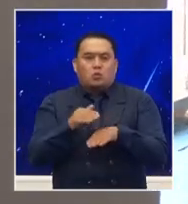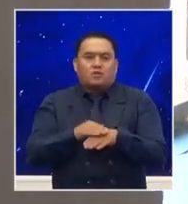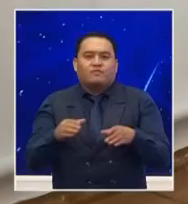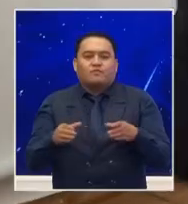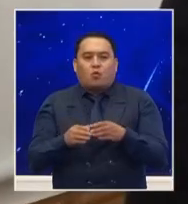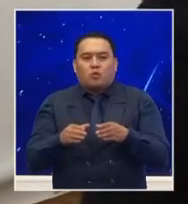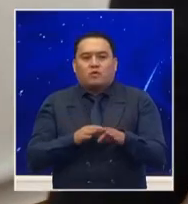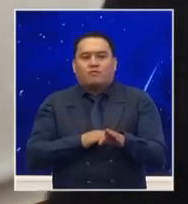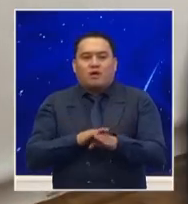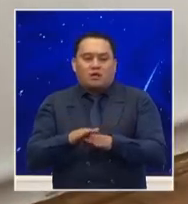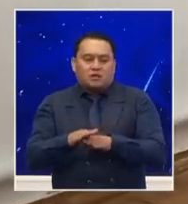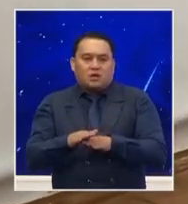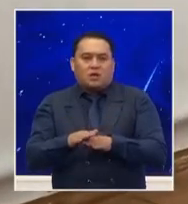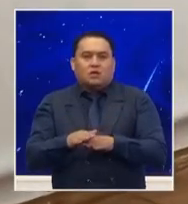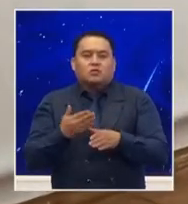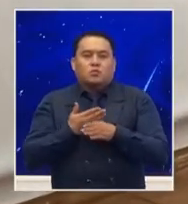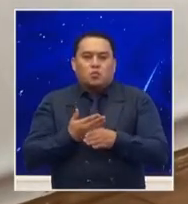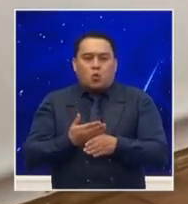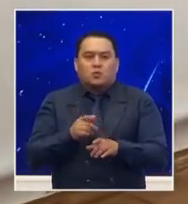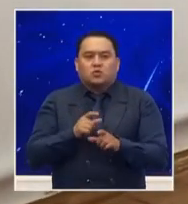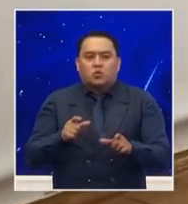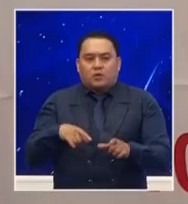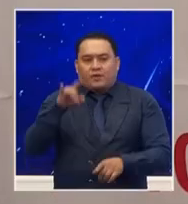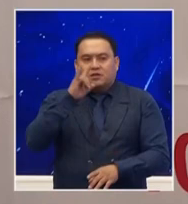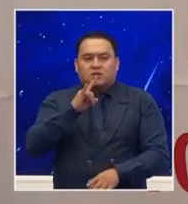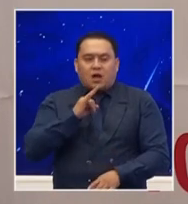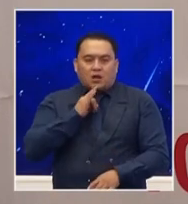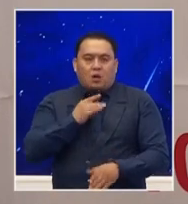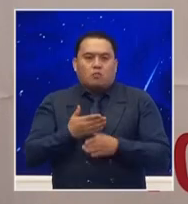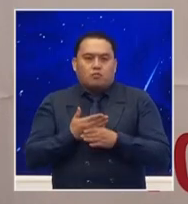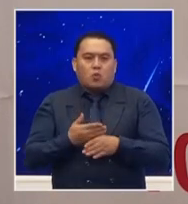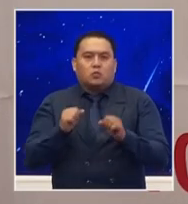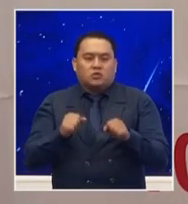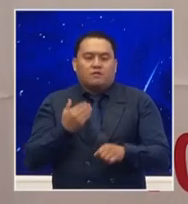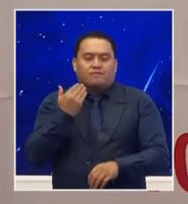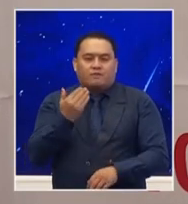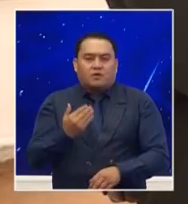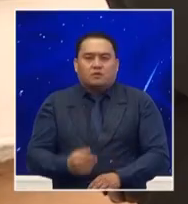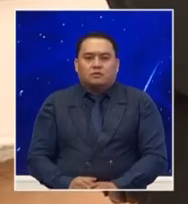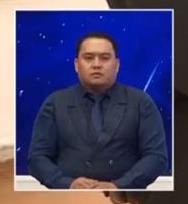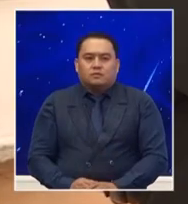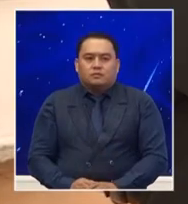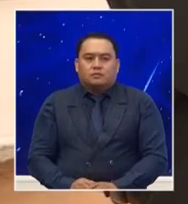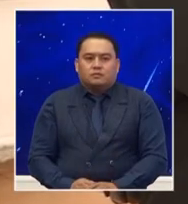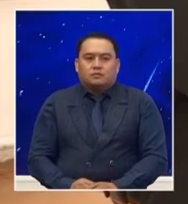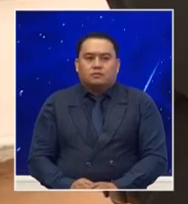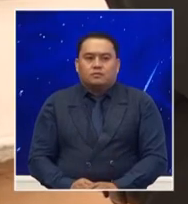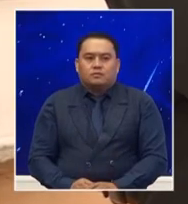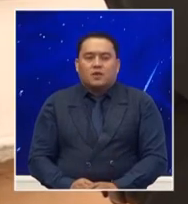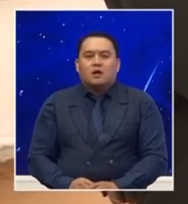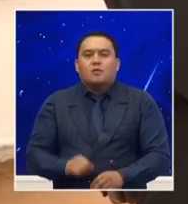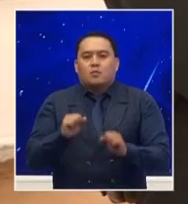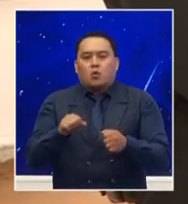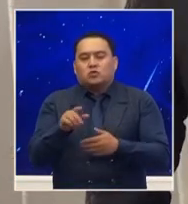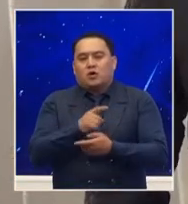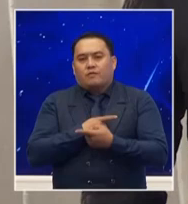«Харикет» осуществляет свою деятельность благодаря неравнодушию граждан Казахстана. Помочь можете и вы, перечислив фонд всего 1000 тенге. Реквизиты можно